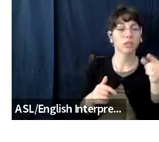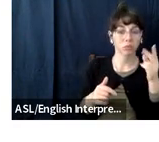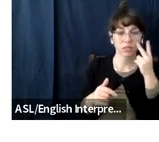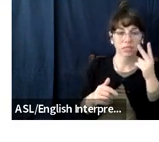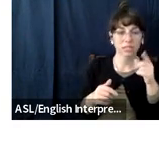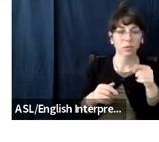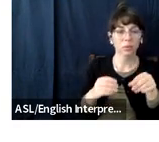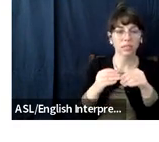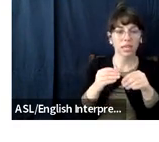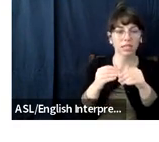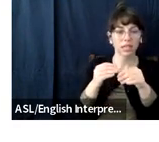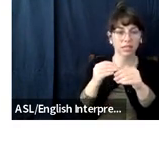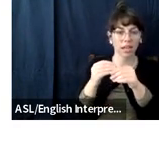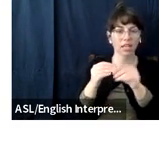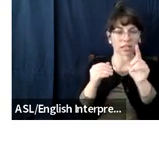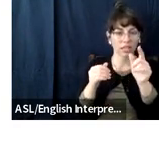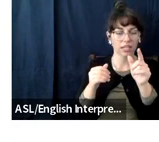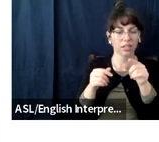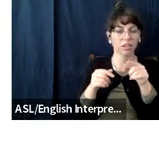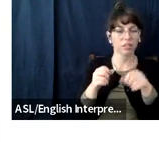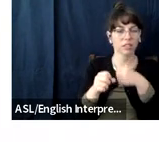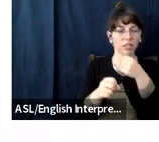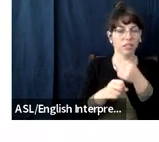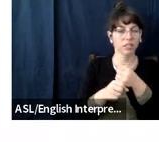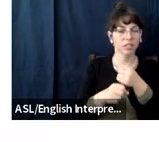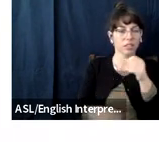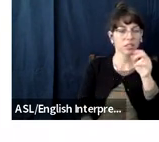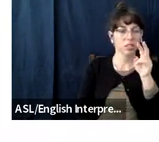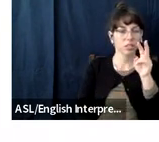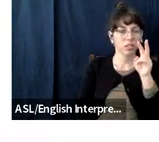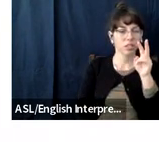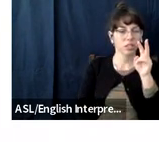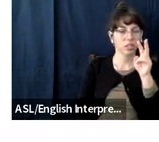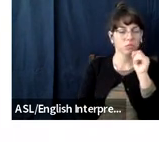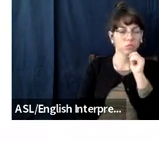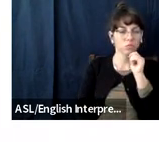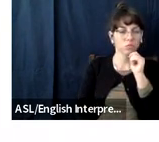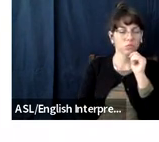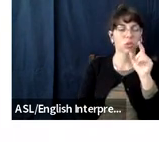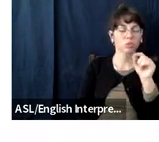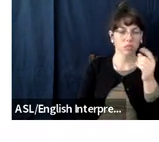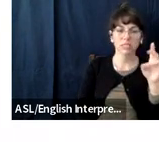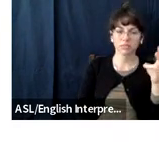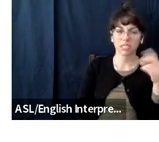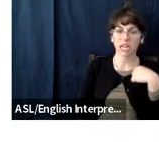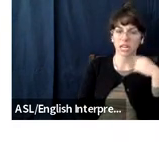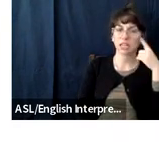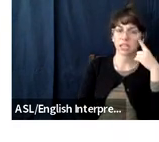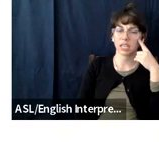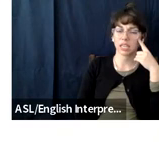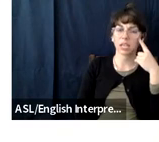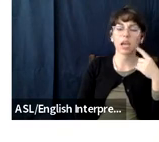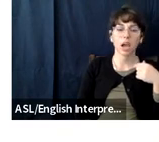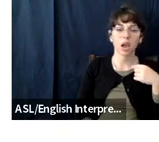later on in 2017, I think it was, but we all are still